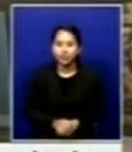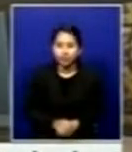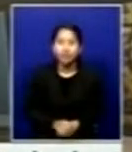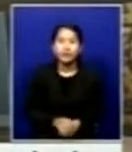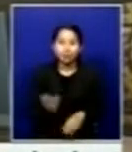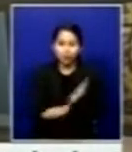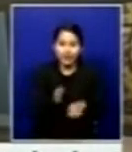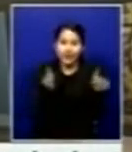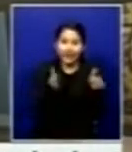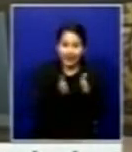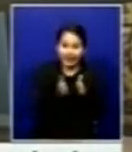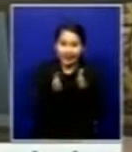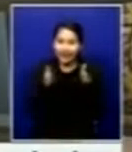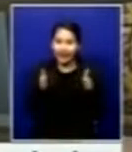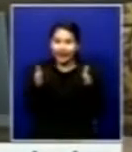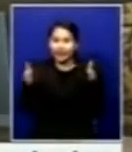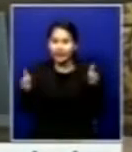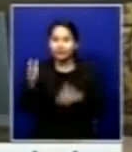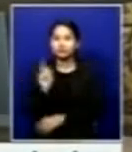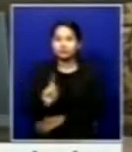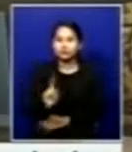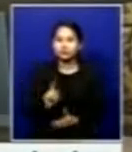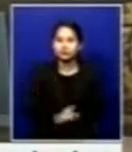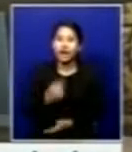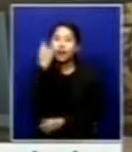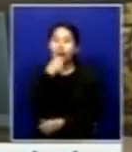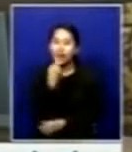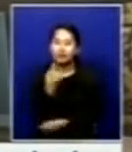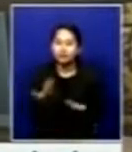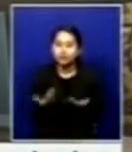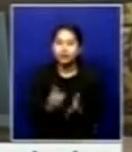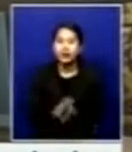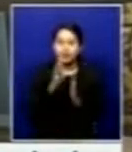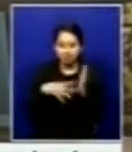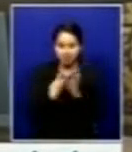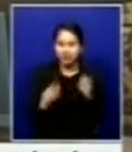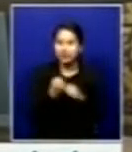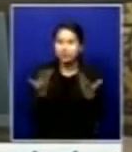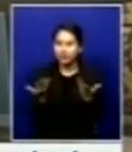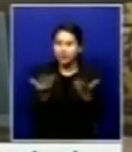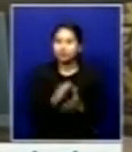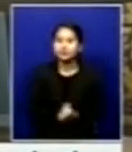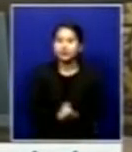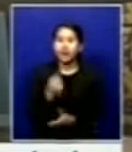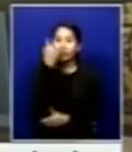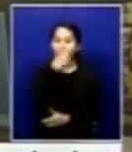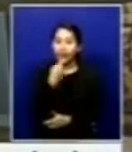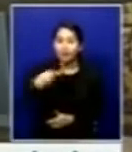เล็กหรือไม่ได้แก่ใครมีแผนการอย่างไรใครจะ